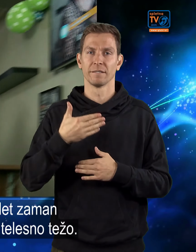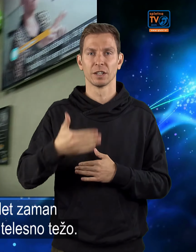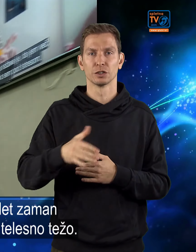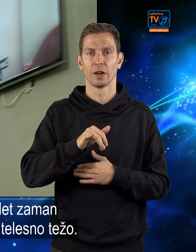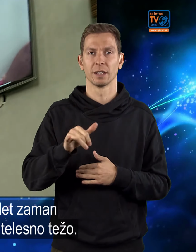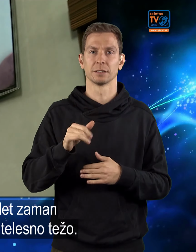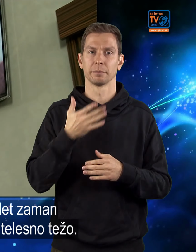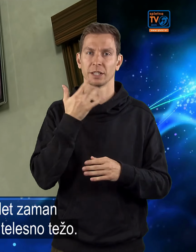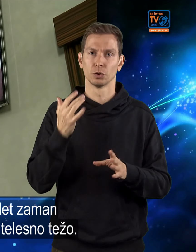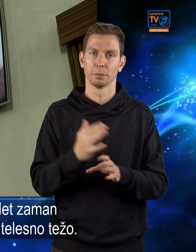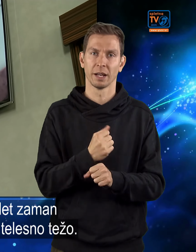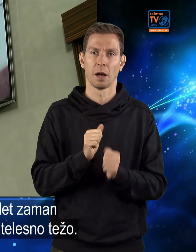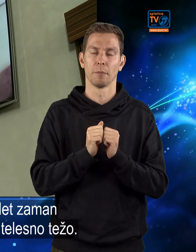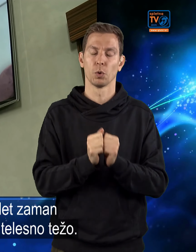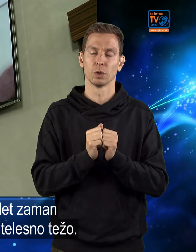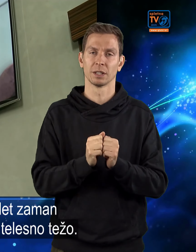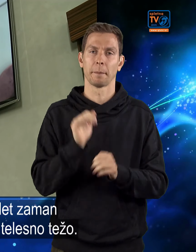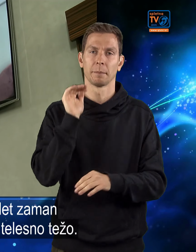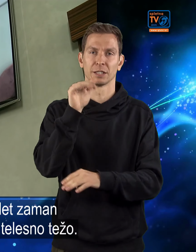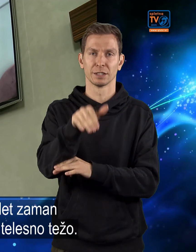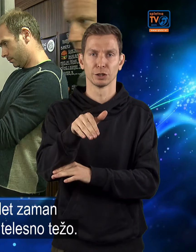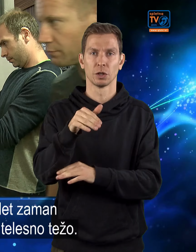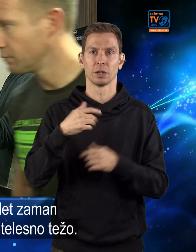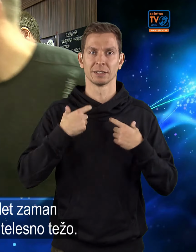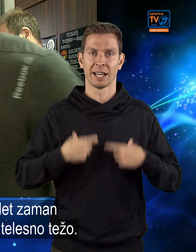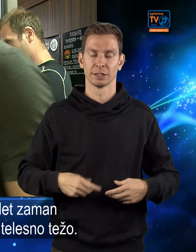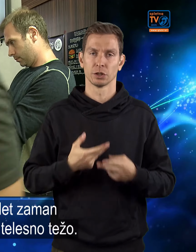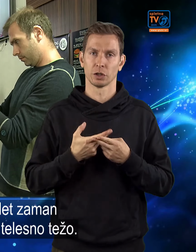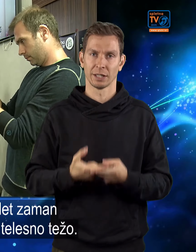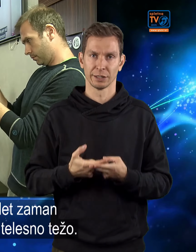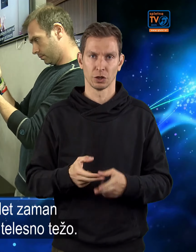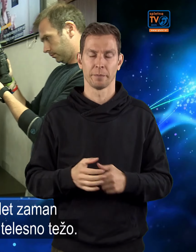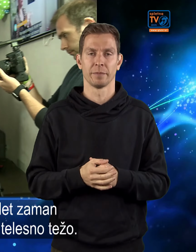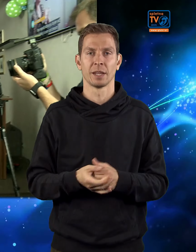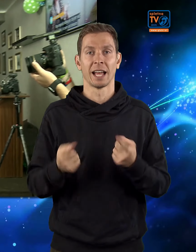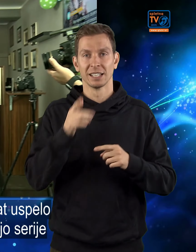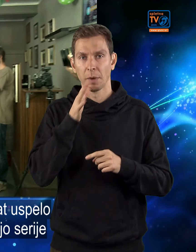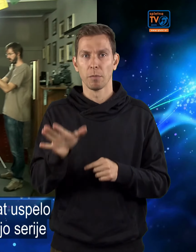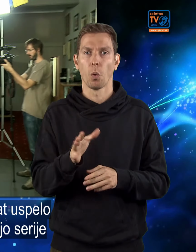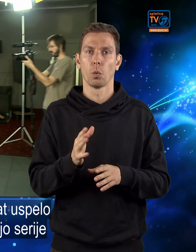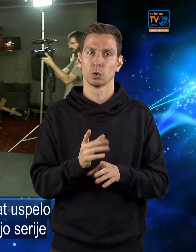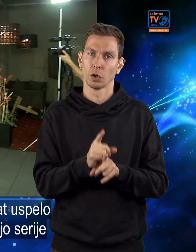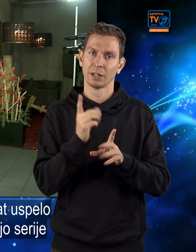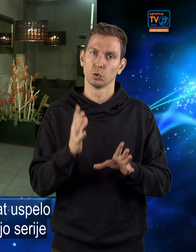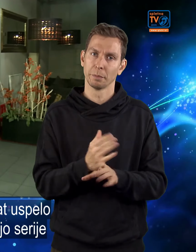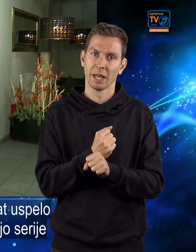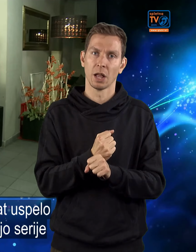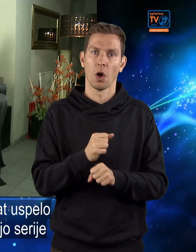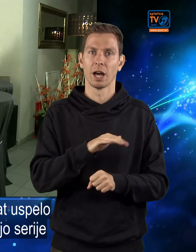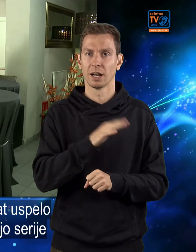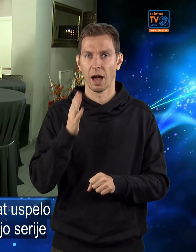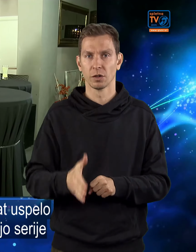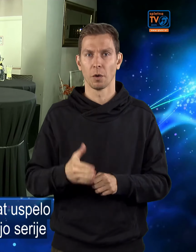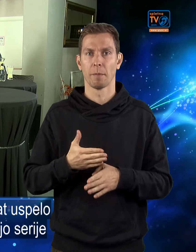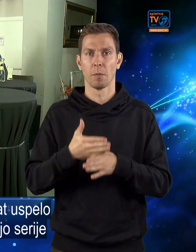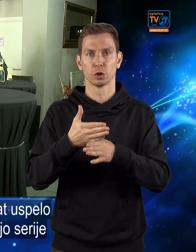Oba se že vrsto let zaman bojujeta s presežno telesno težo. Ali jima bo tokrat uspelo